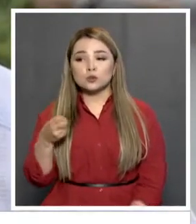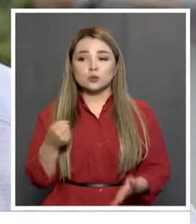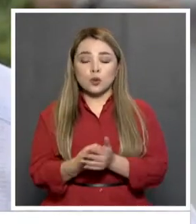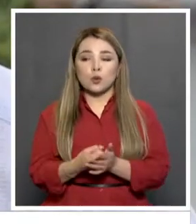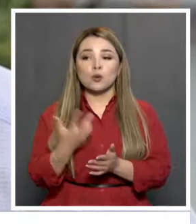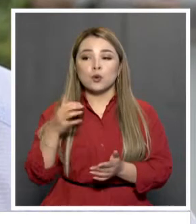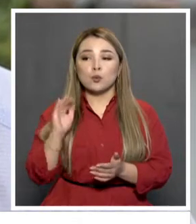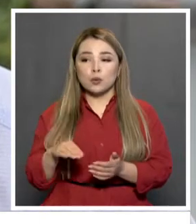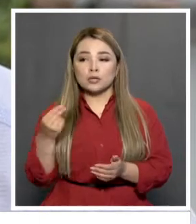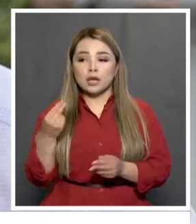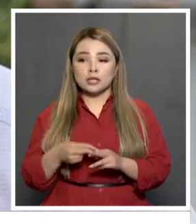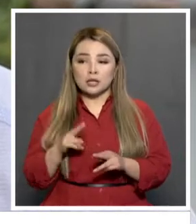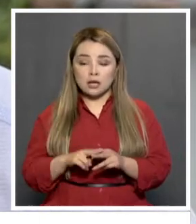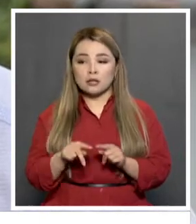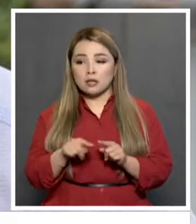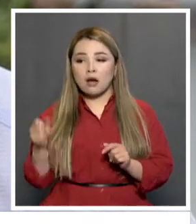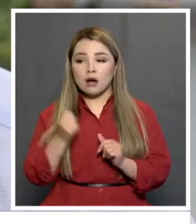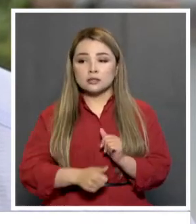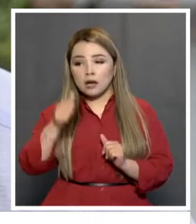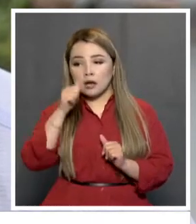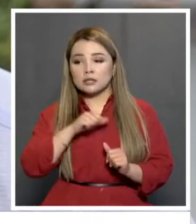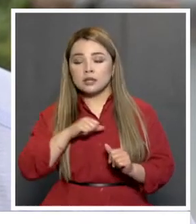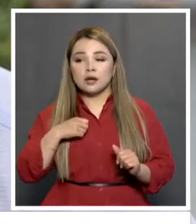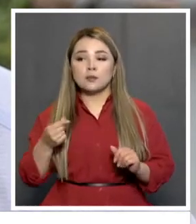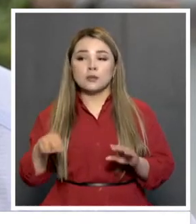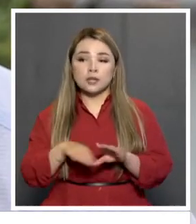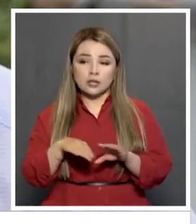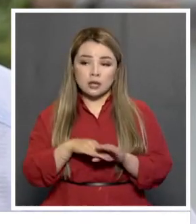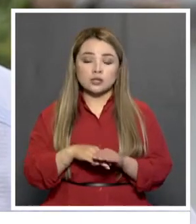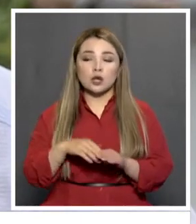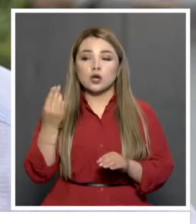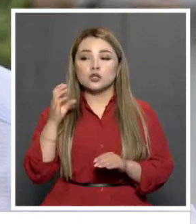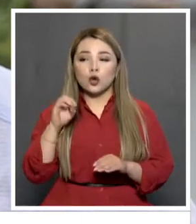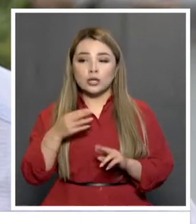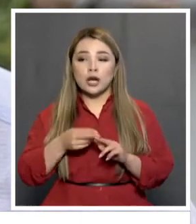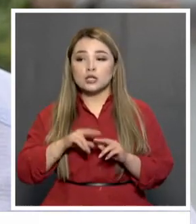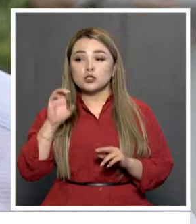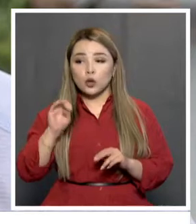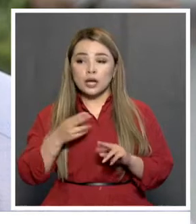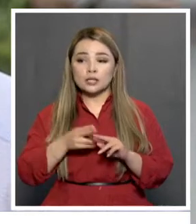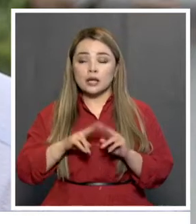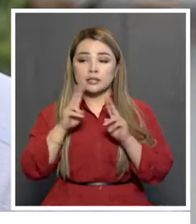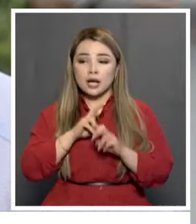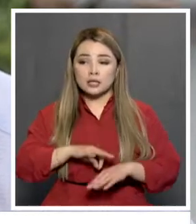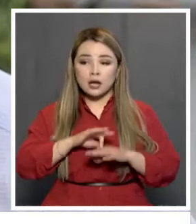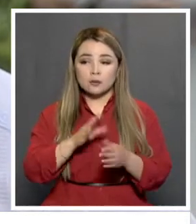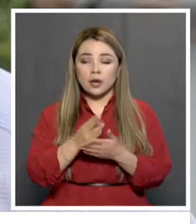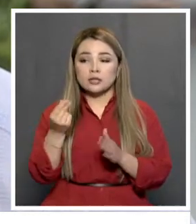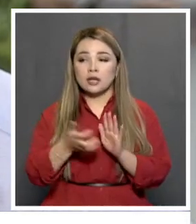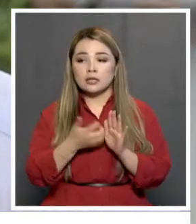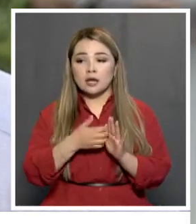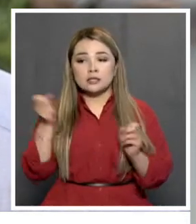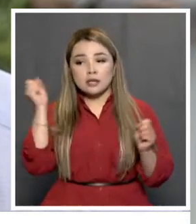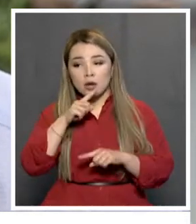сайын жаңағы салымшы өзінің шотында ақшасын тексеруге барғанда ақша жетпейтіндігі